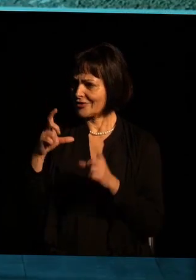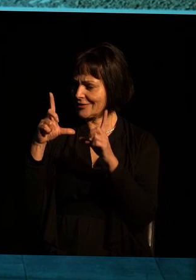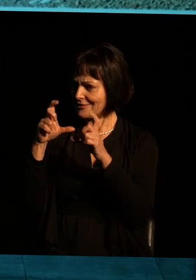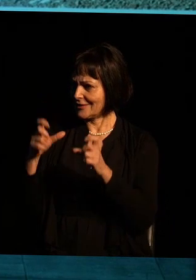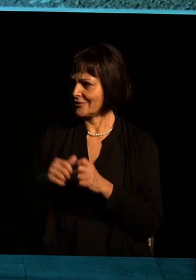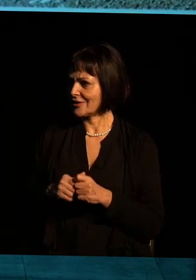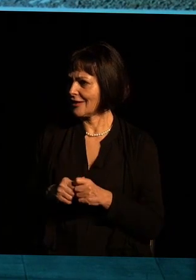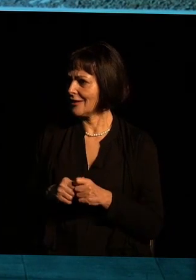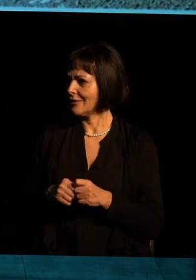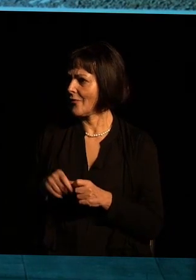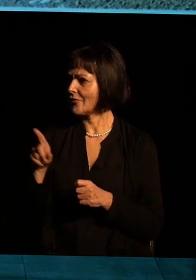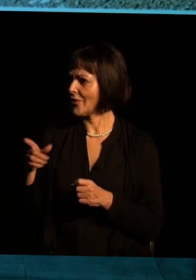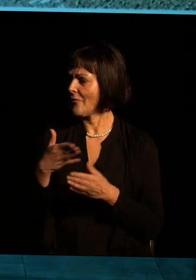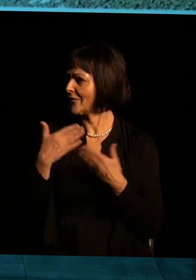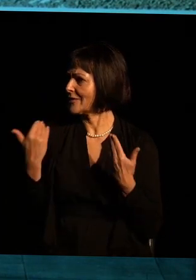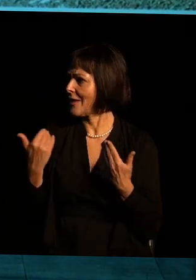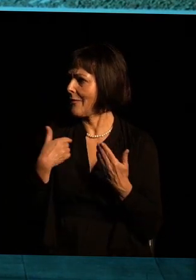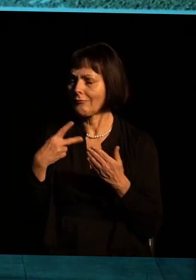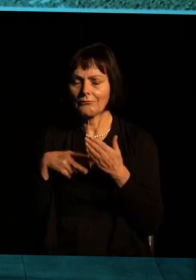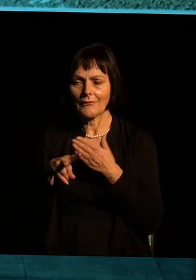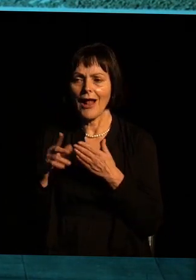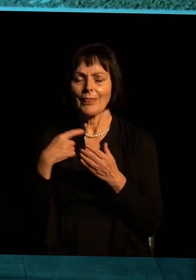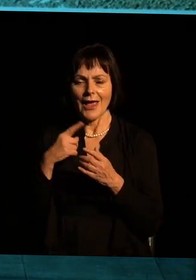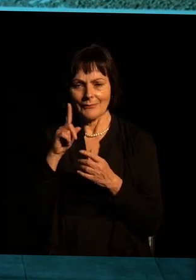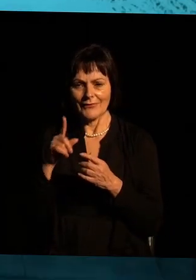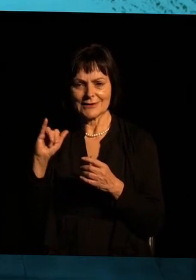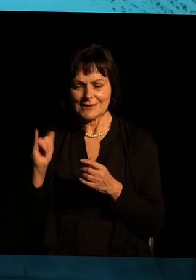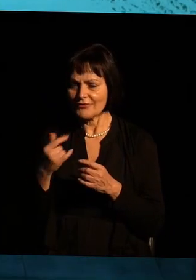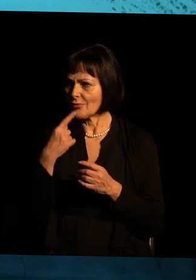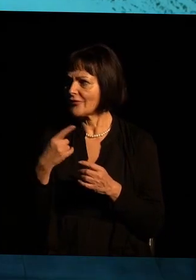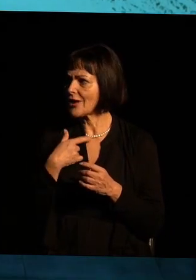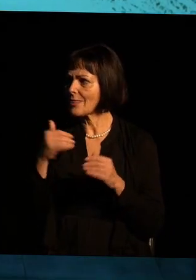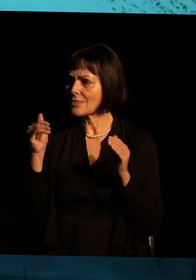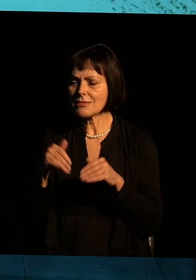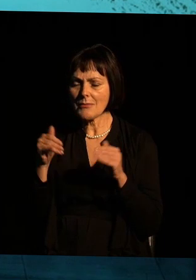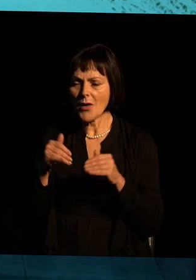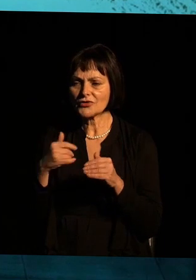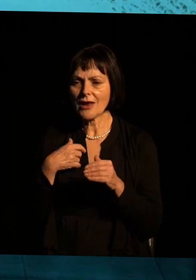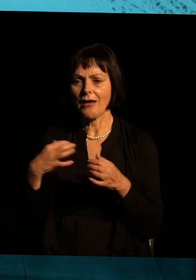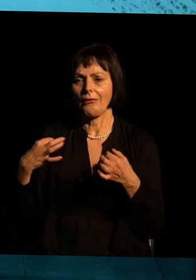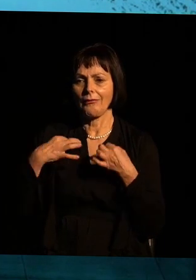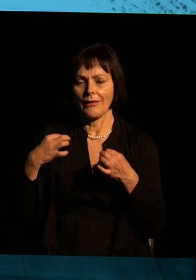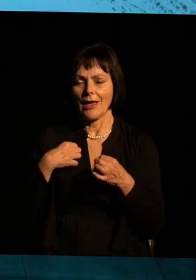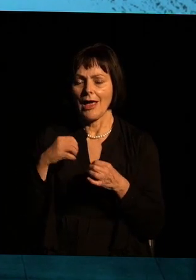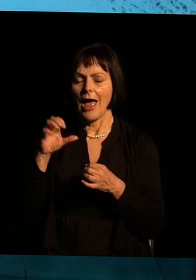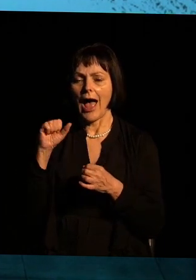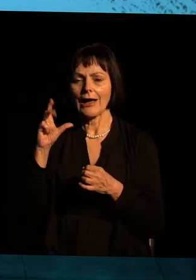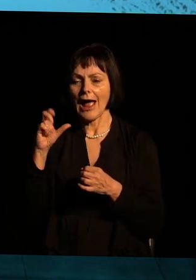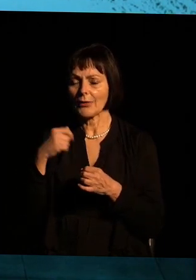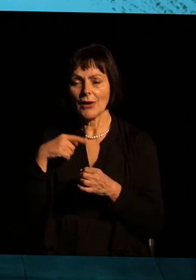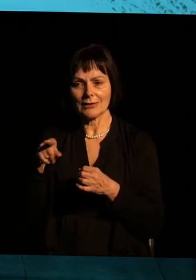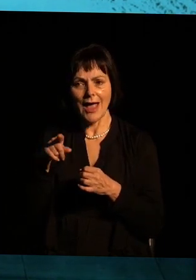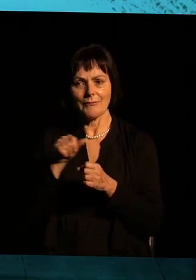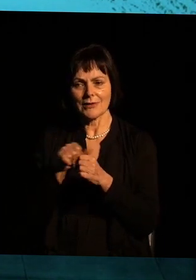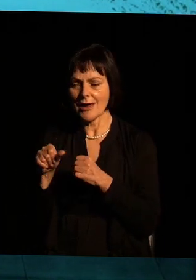no to generalnie no nie ma tam żadnej ekspozycji, ale tak jak ty zawsze podkreślasz, że nie można lekceważyć tej Aconcagui, prawda? Także tam